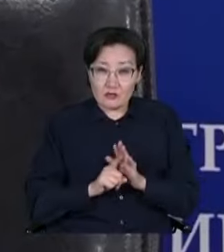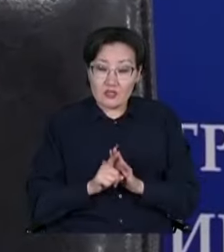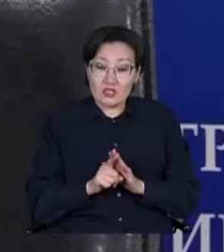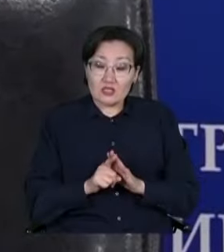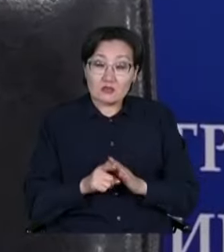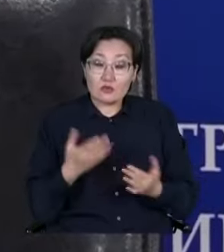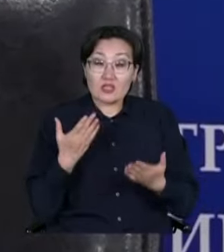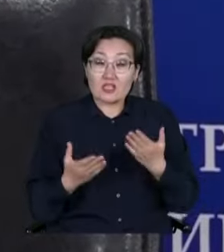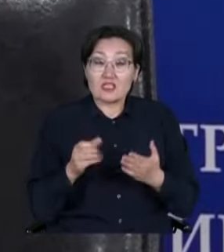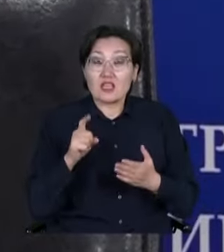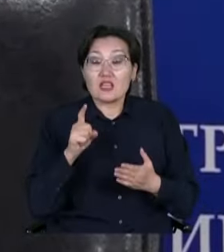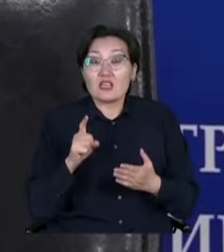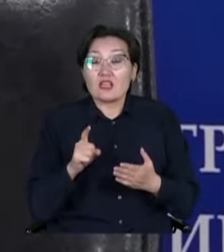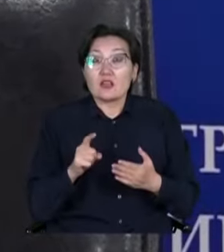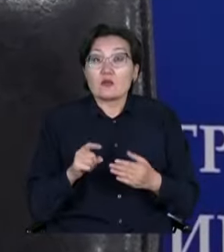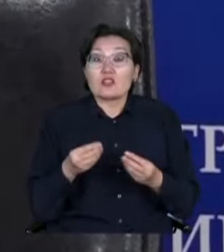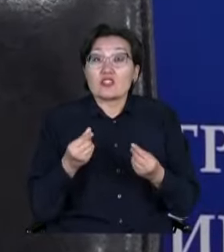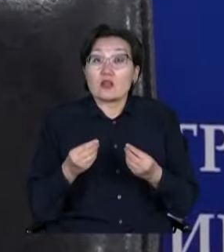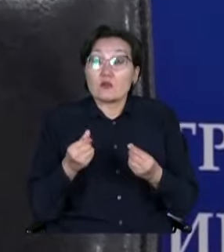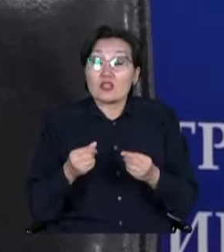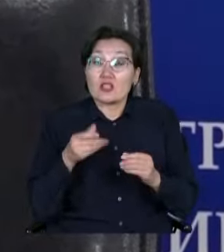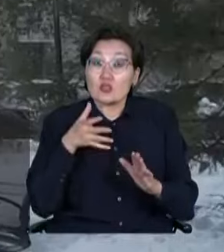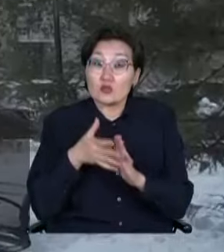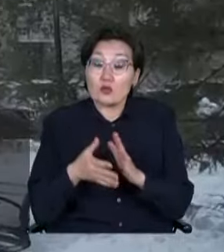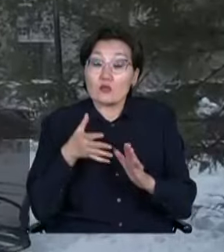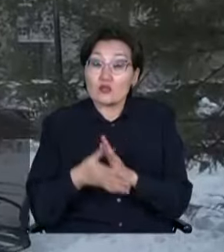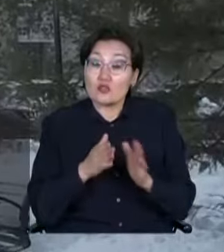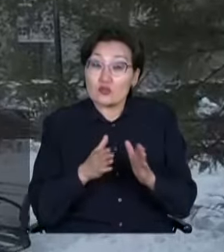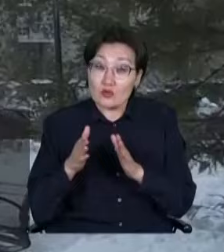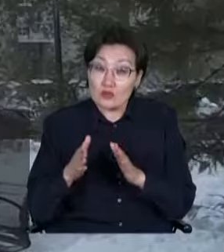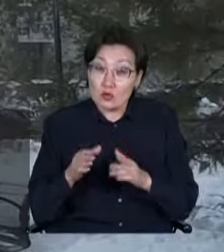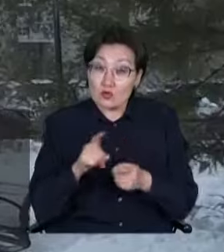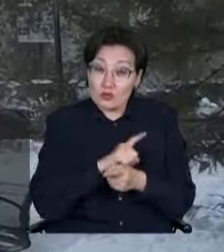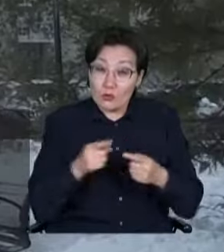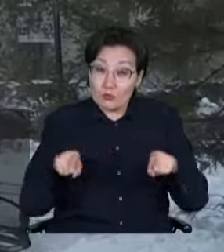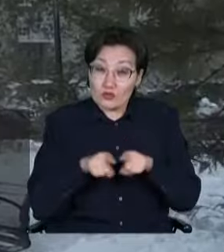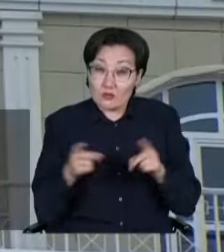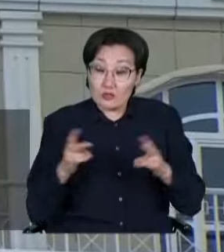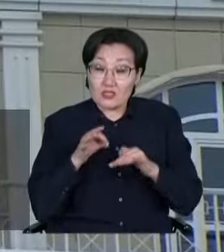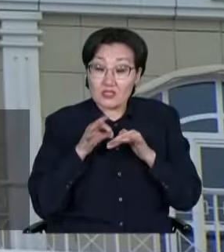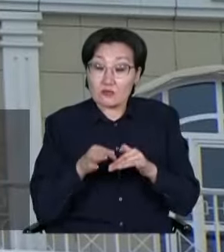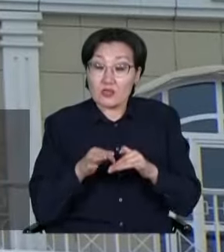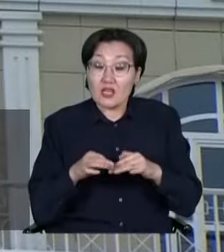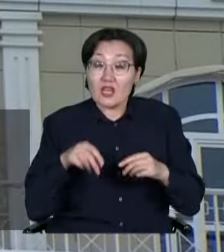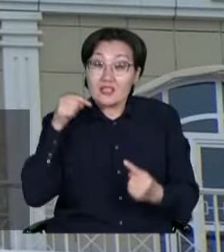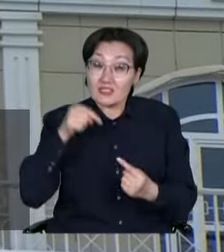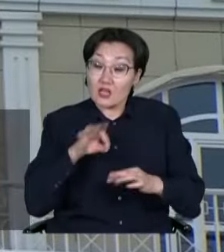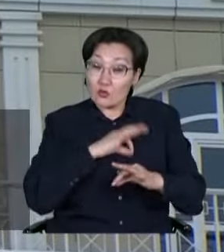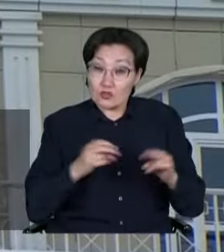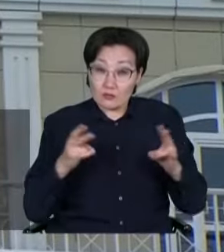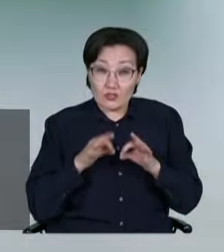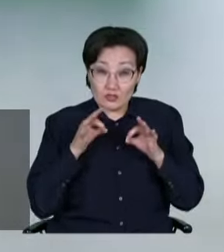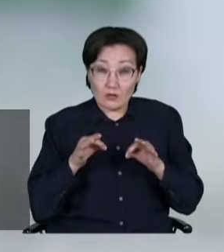де архитектурасын қаржылық өзгертетін болсақ, осыған келуіміз керек. Президент зейнетақы активтерін нарық талаптарына сай қолдану керектігін де